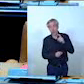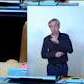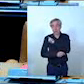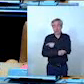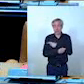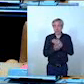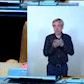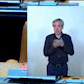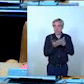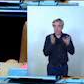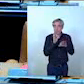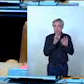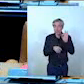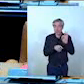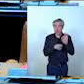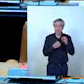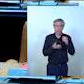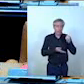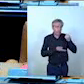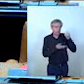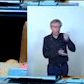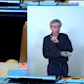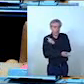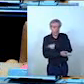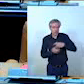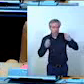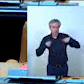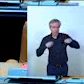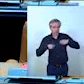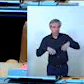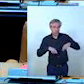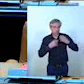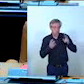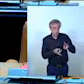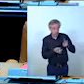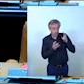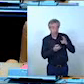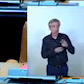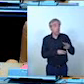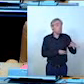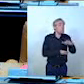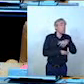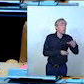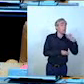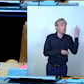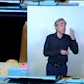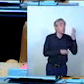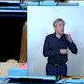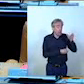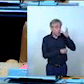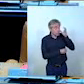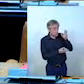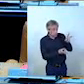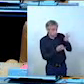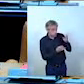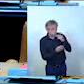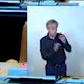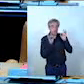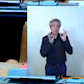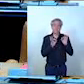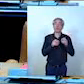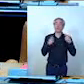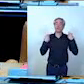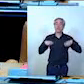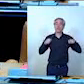simple. Identifier le patrimoine énergivore, écouter, comprendre les besoins des utilisateurs et définir un niveau juste de